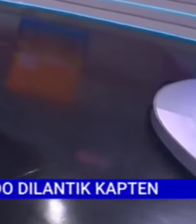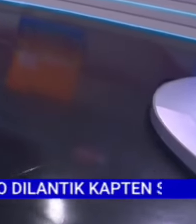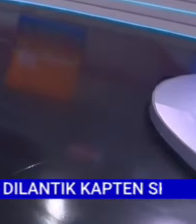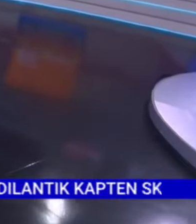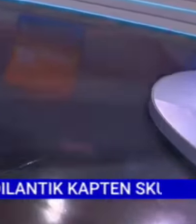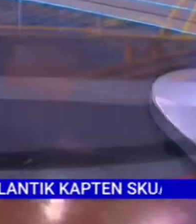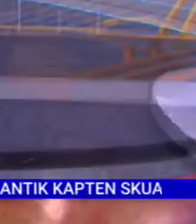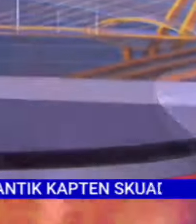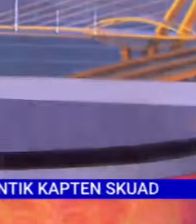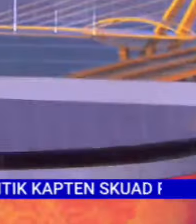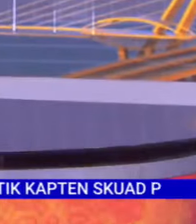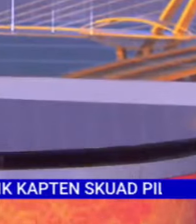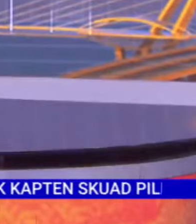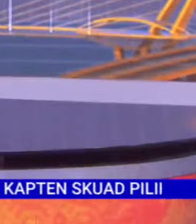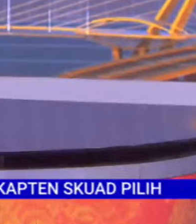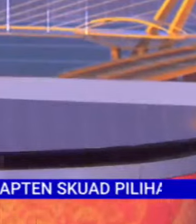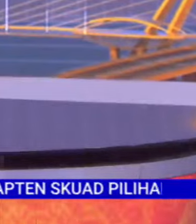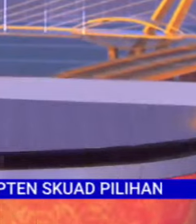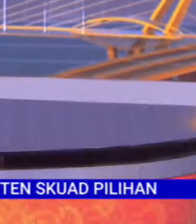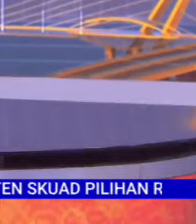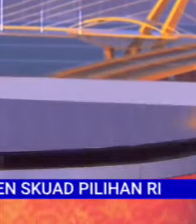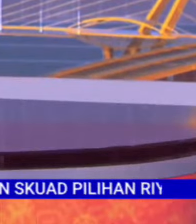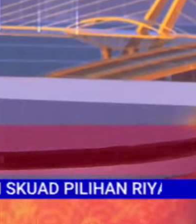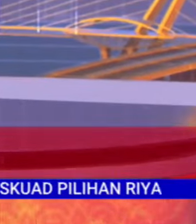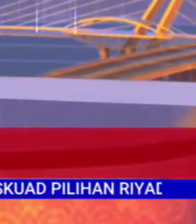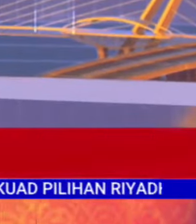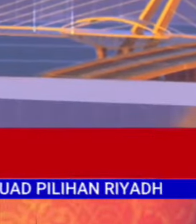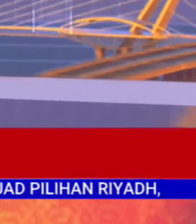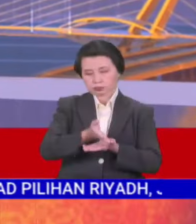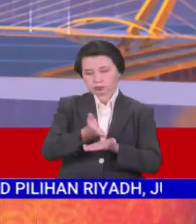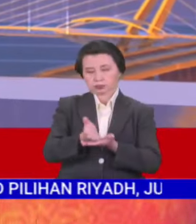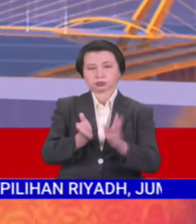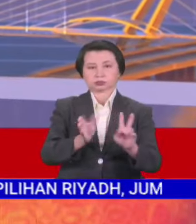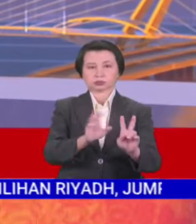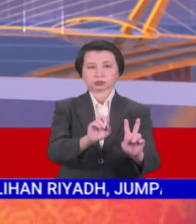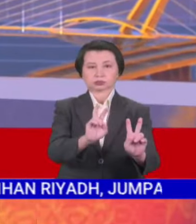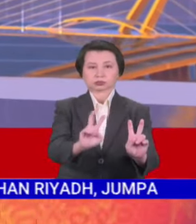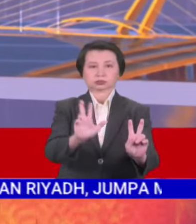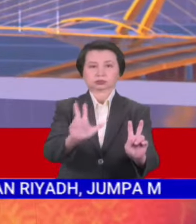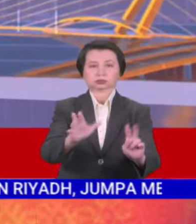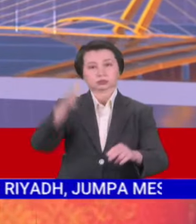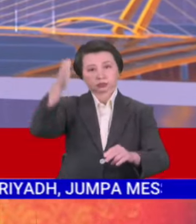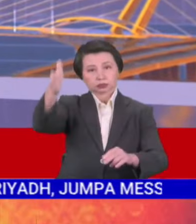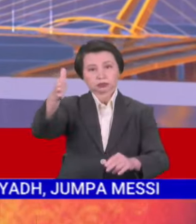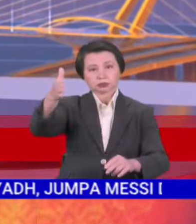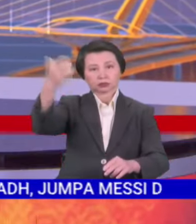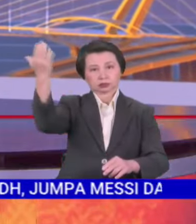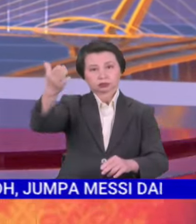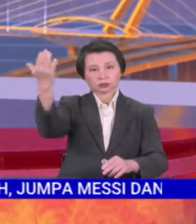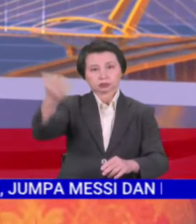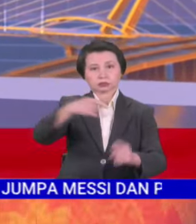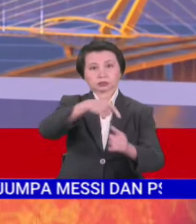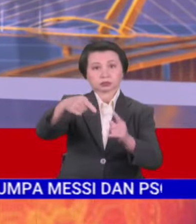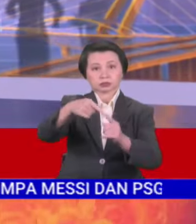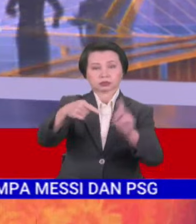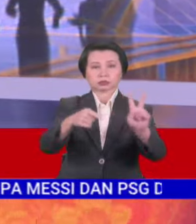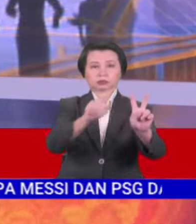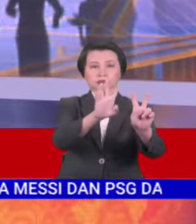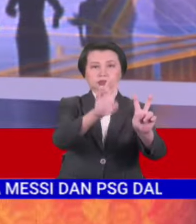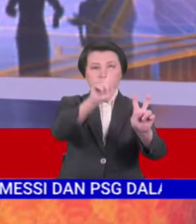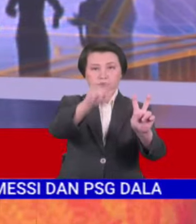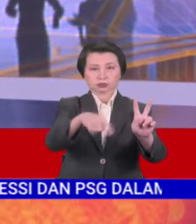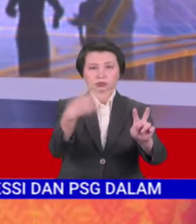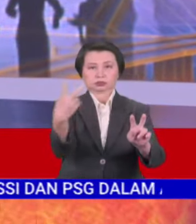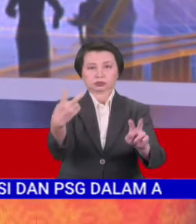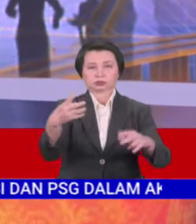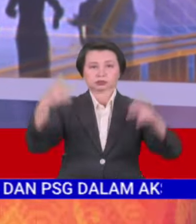Kerajaan akan beri tumpuan kepada sektor perkhidmatan dalam belanjawan 2023 yang akan dibentang pada 24 Februari ini.